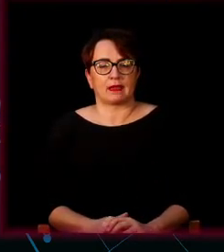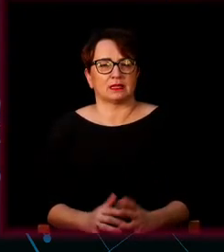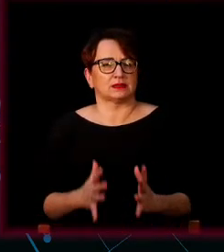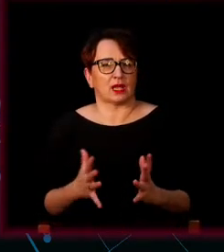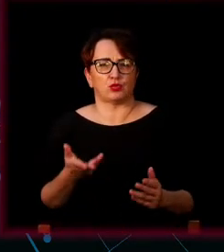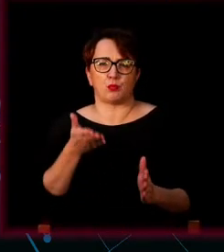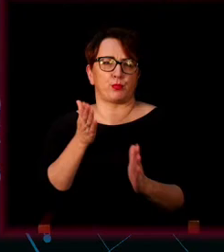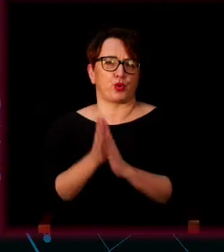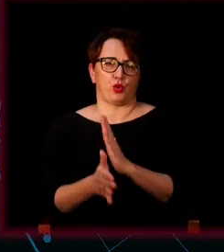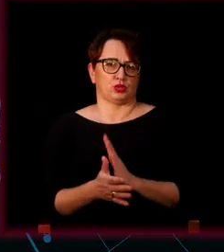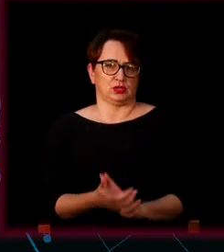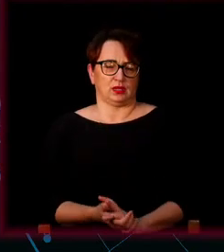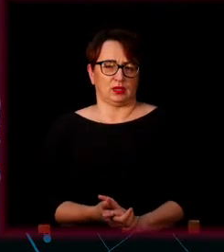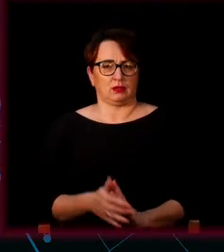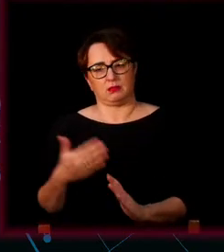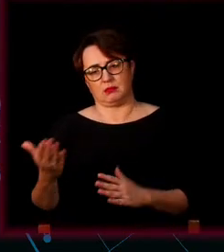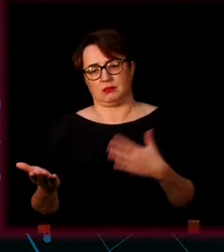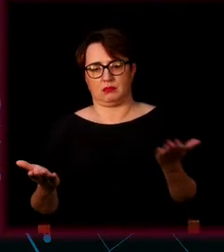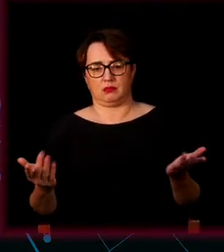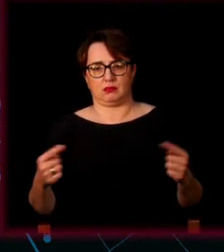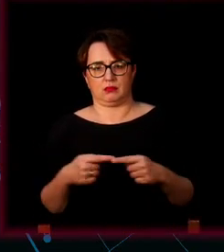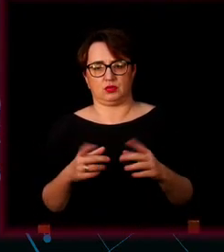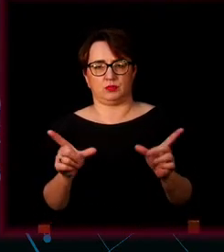nadmierne uproszczenie też,